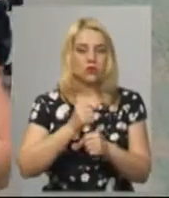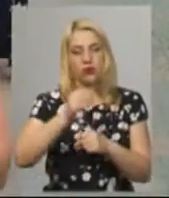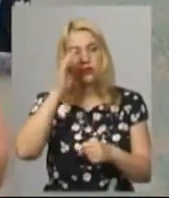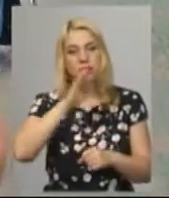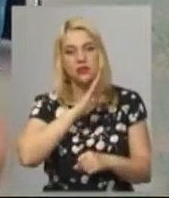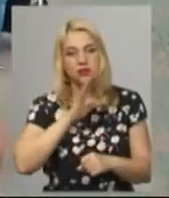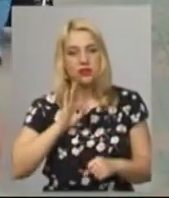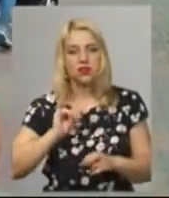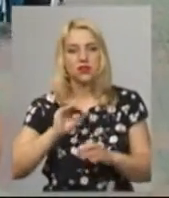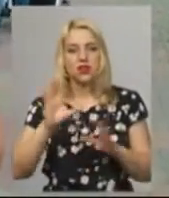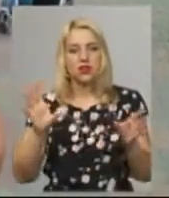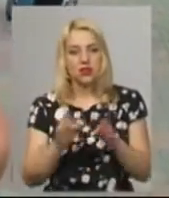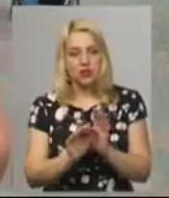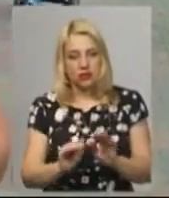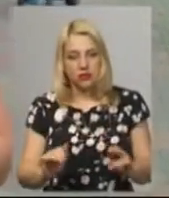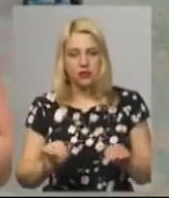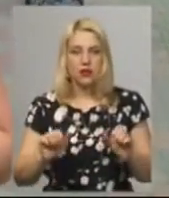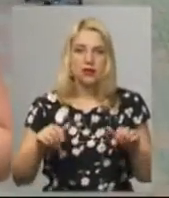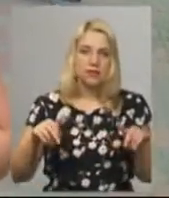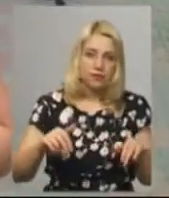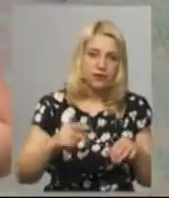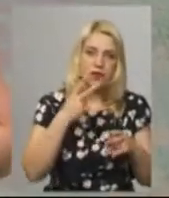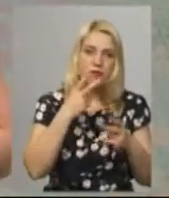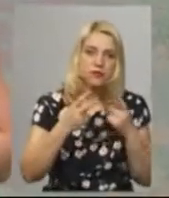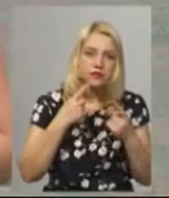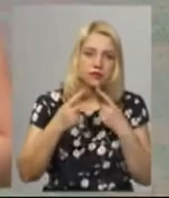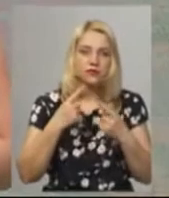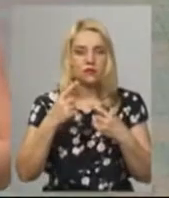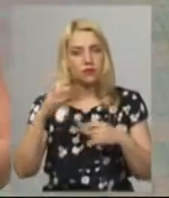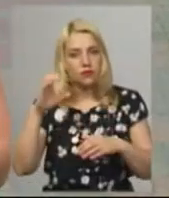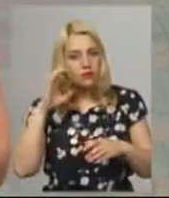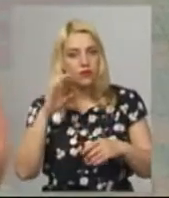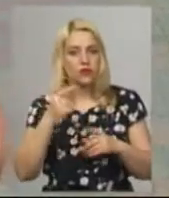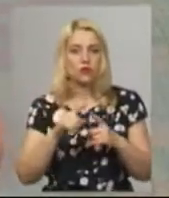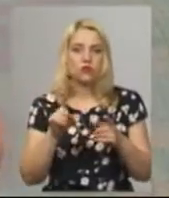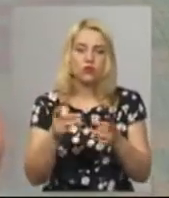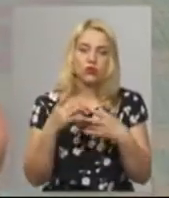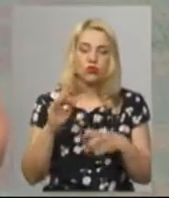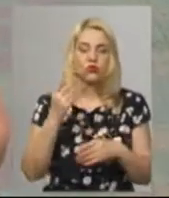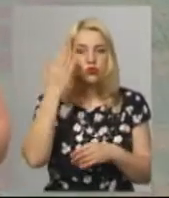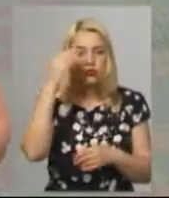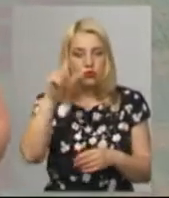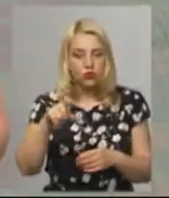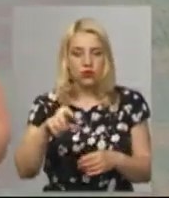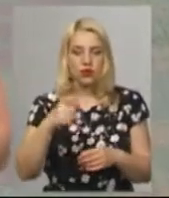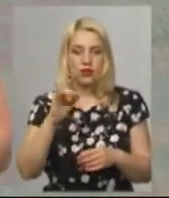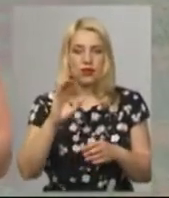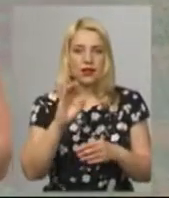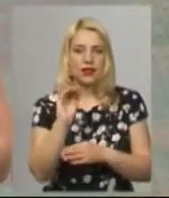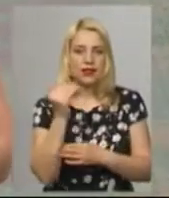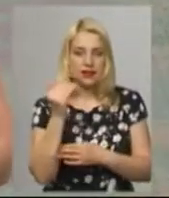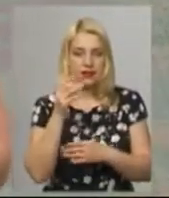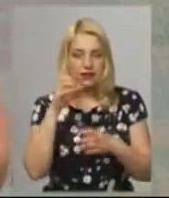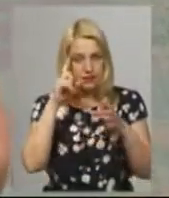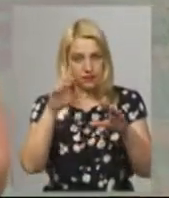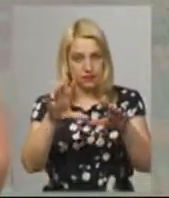велика зацікавленість батьків з дітьми, вони завжди підходять, просять, щоб розповісти, пояснити, тому що чужу людину дитина